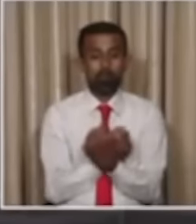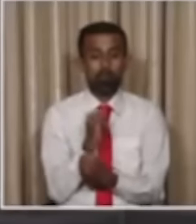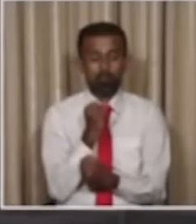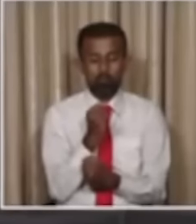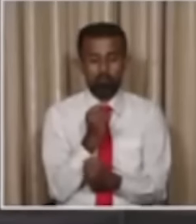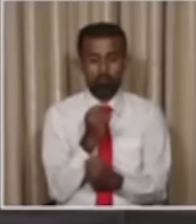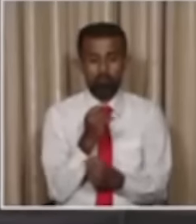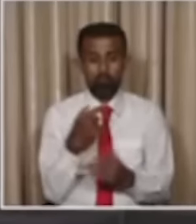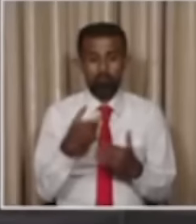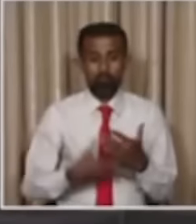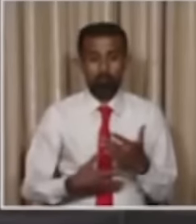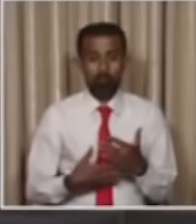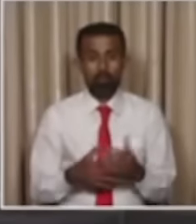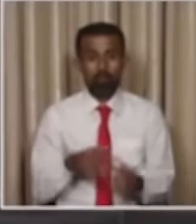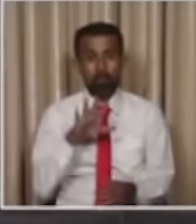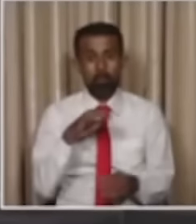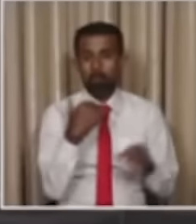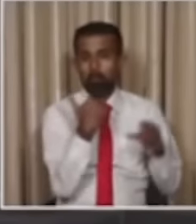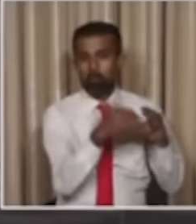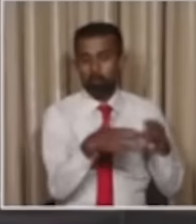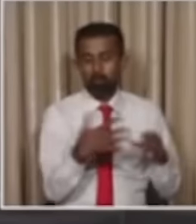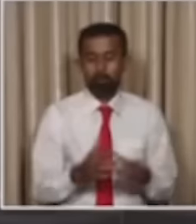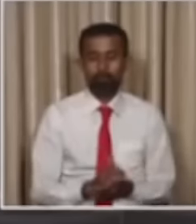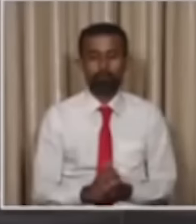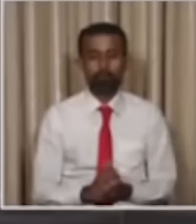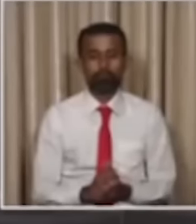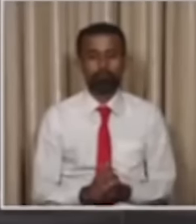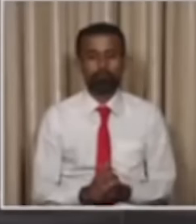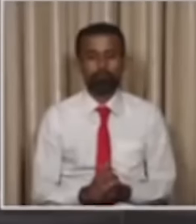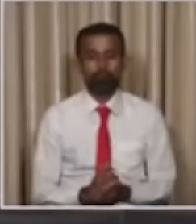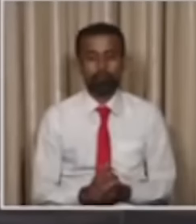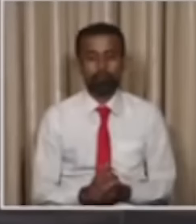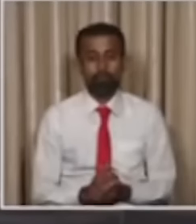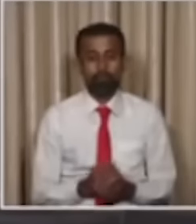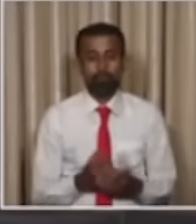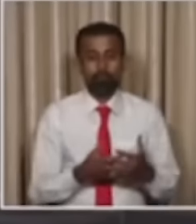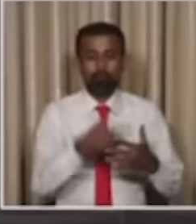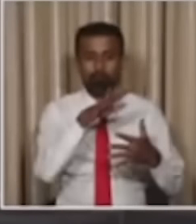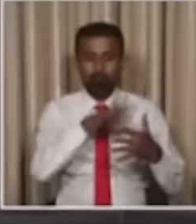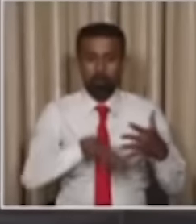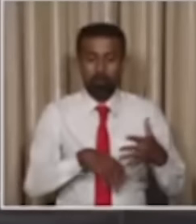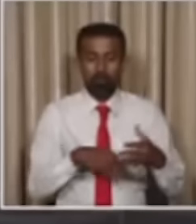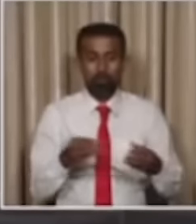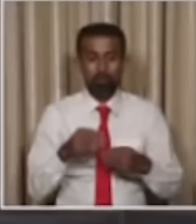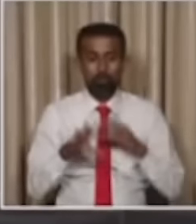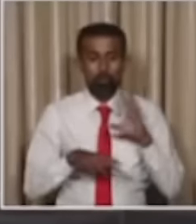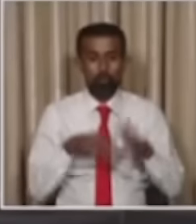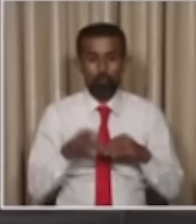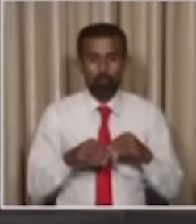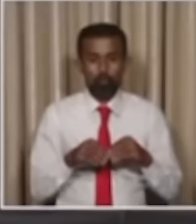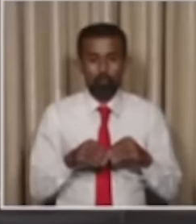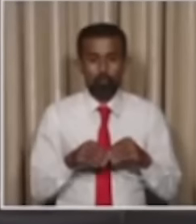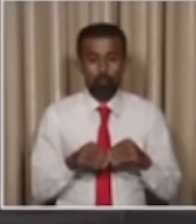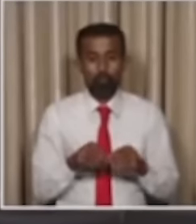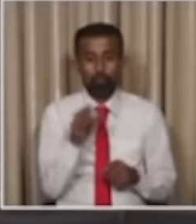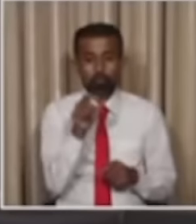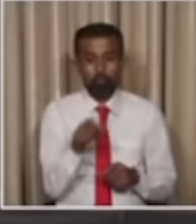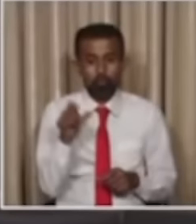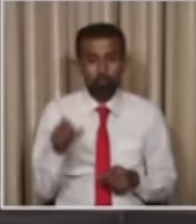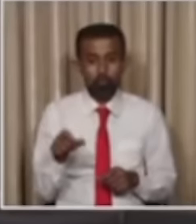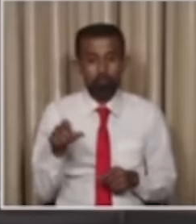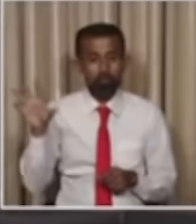වෙත වාර්තා 5ක් ඉදිරිපත් කර ඇත. මෙම උක්ත වාර්තාවලින් ලබා දී ඇති තොරතුරු, තොරතුරුකරුවන් මාර්ගයෙන්